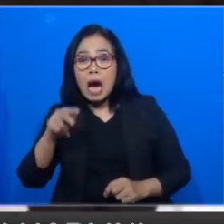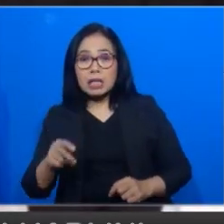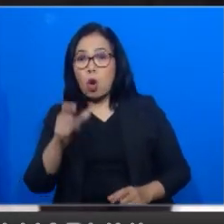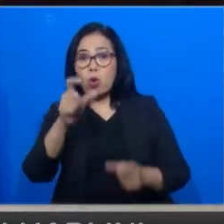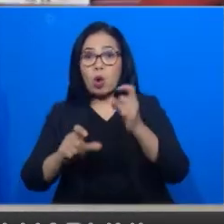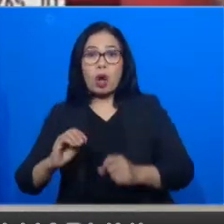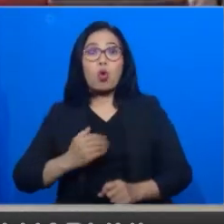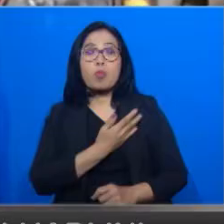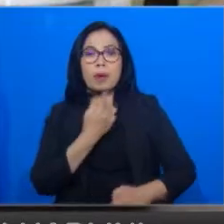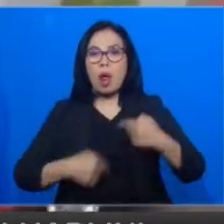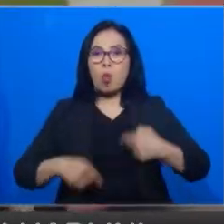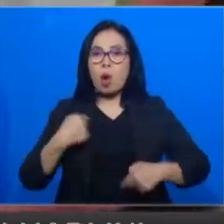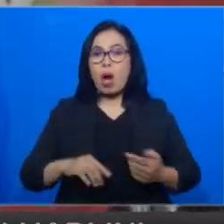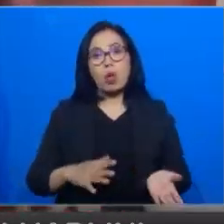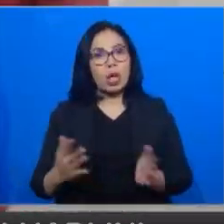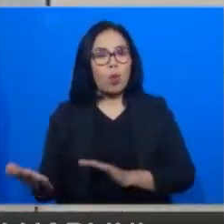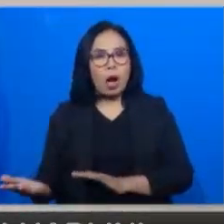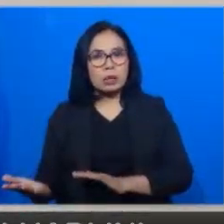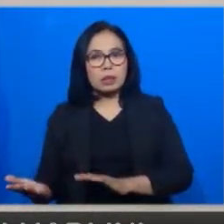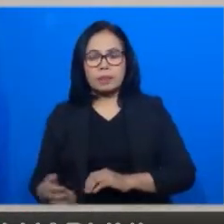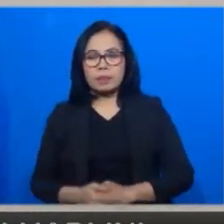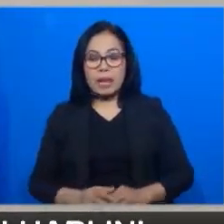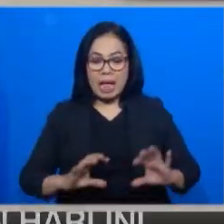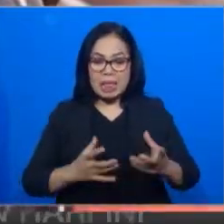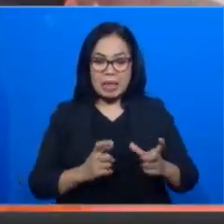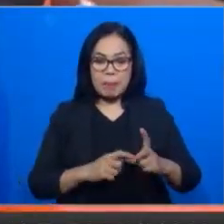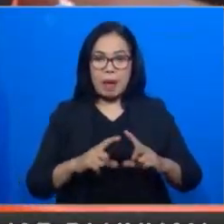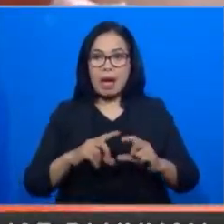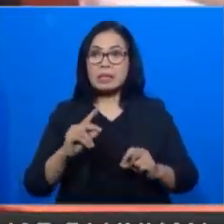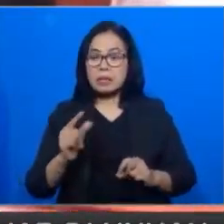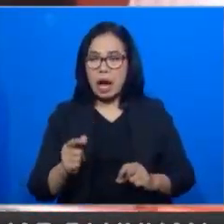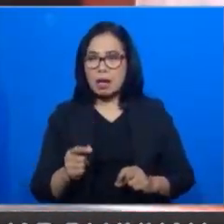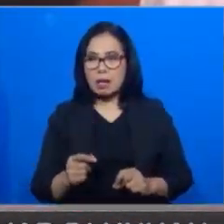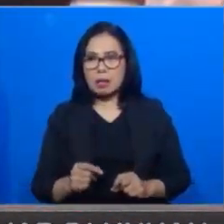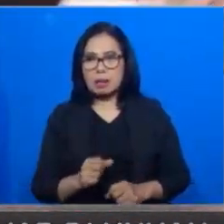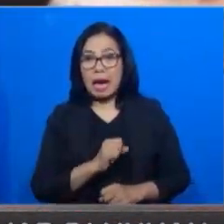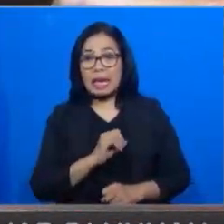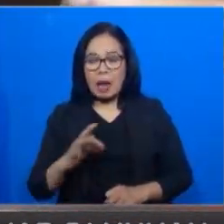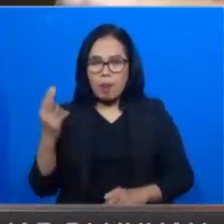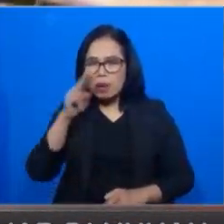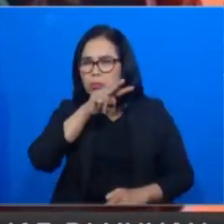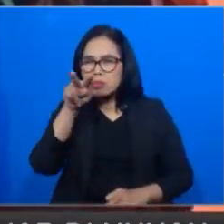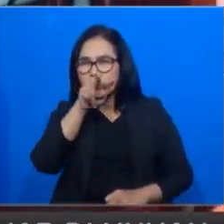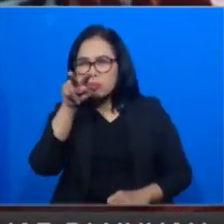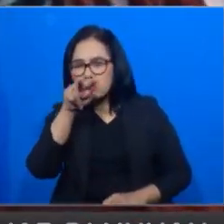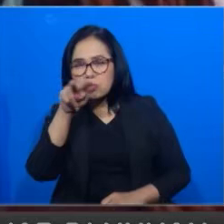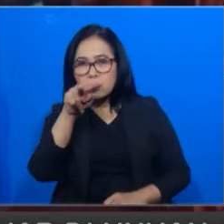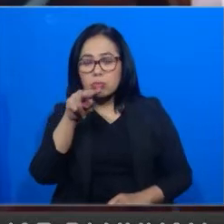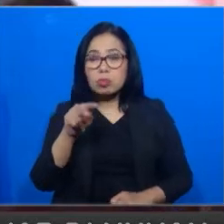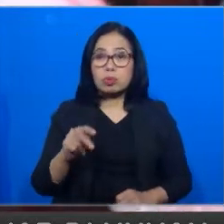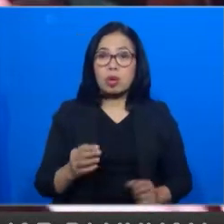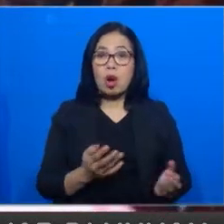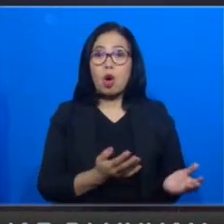tewas. Dalam kesempatan ini, tim SAR dan relawan juga melakukan simulasi penyisiran dan evakuasi warga yang